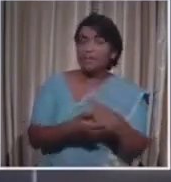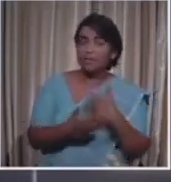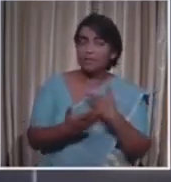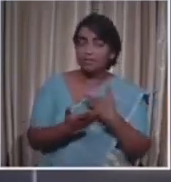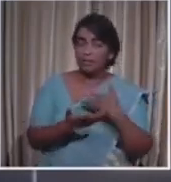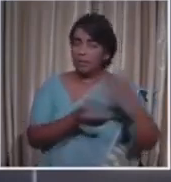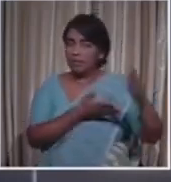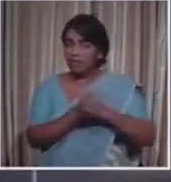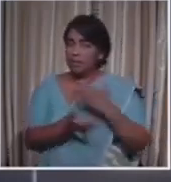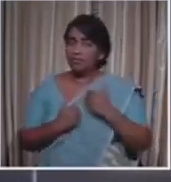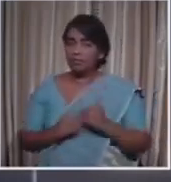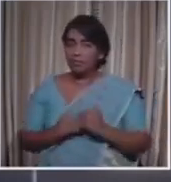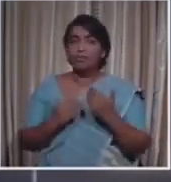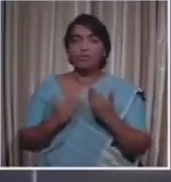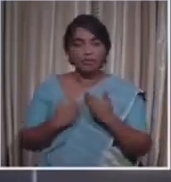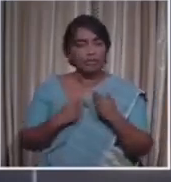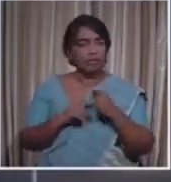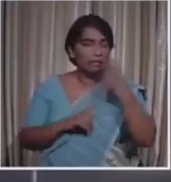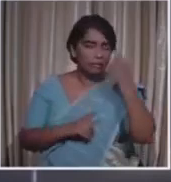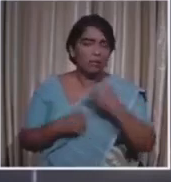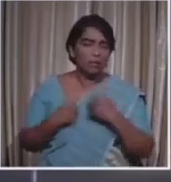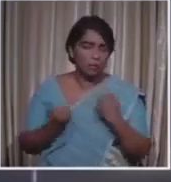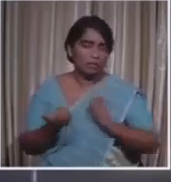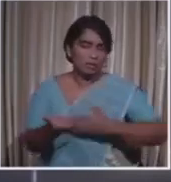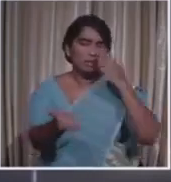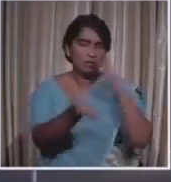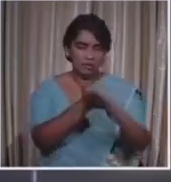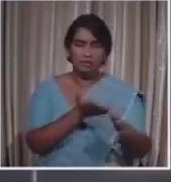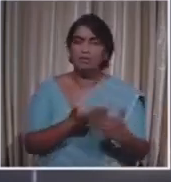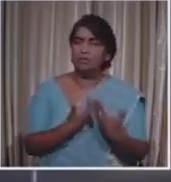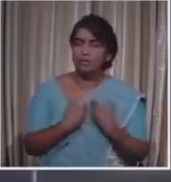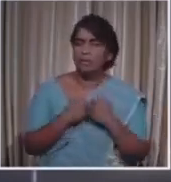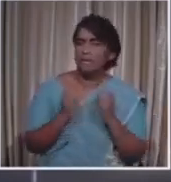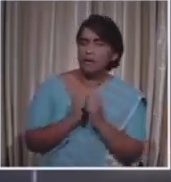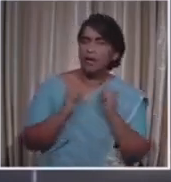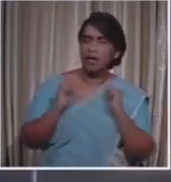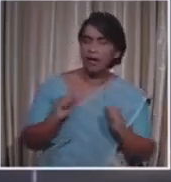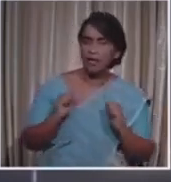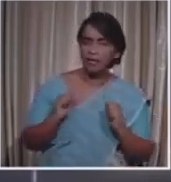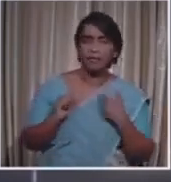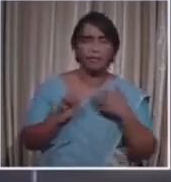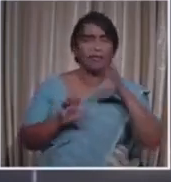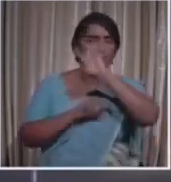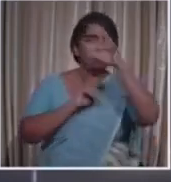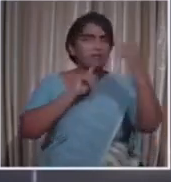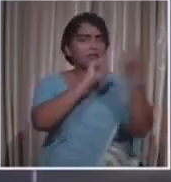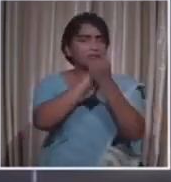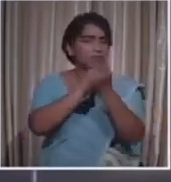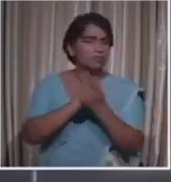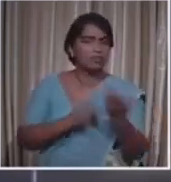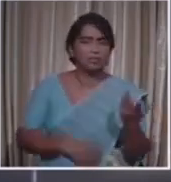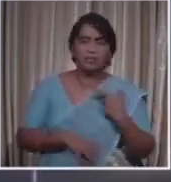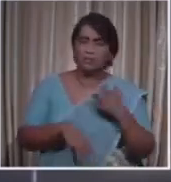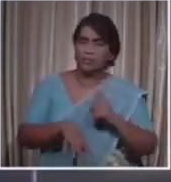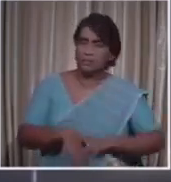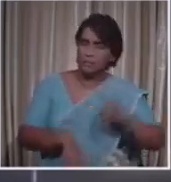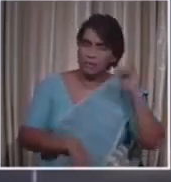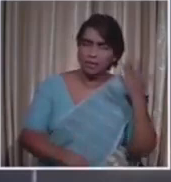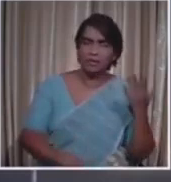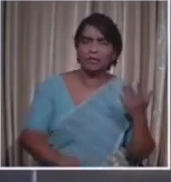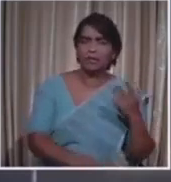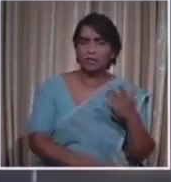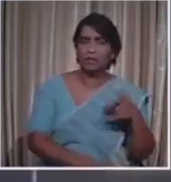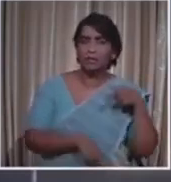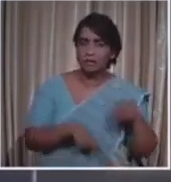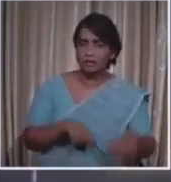නම් අපිත් පෞද්ගලික උත්සාහ දරනවා. ඒකට මොකද්ද කරන්න පුළුවන්, කොයි රටත් එක්කද කතා කරන්න පුළුවන් කියලා. අවාසනාවට ගරු කතානායකතුමනි,